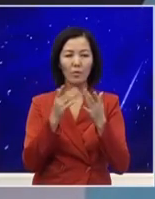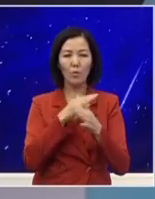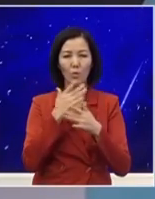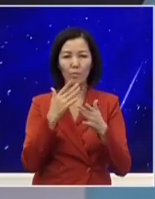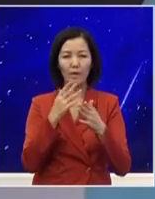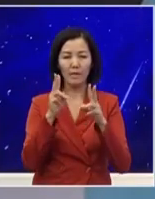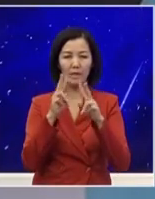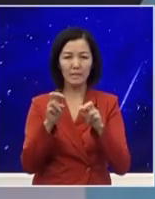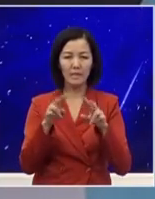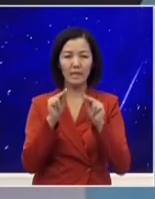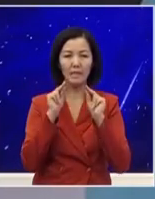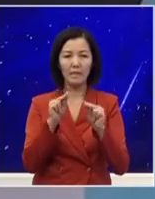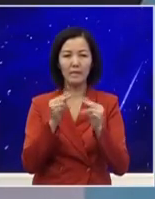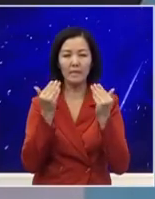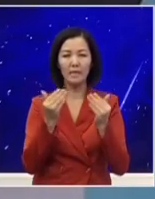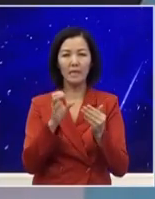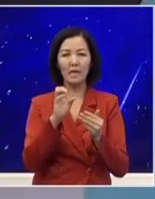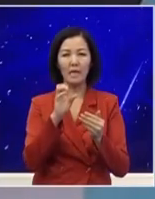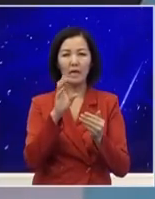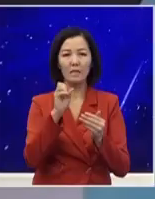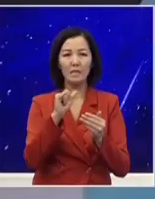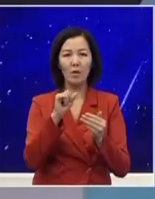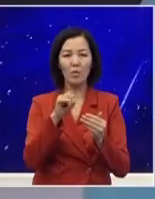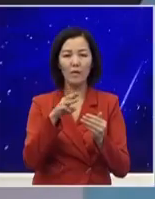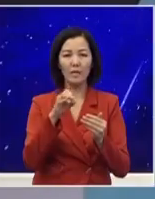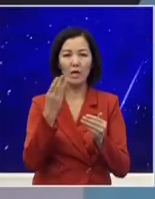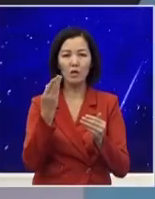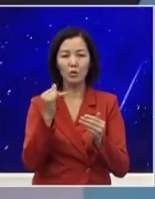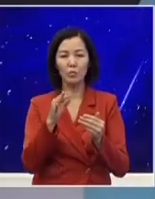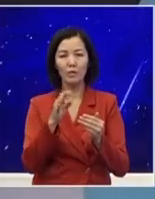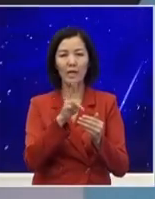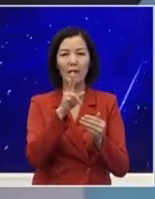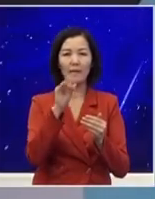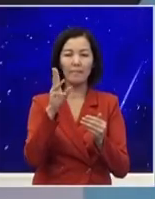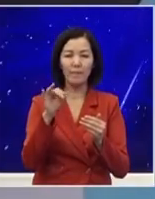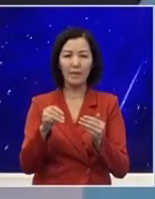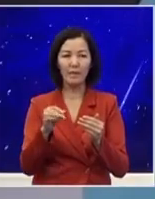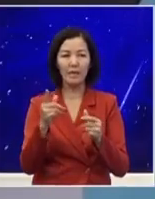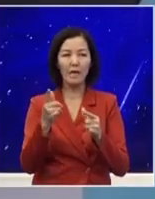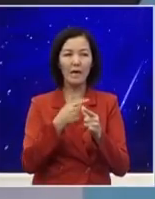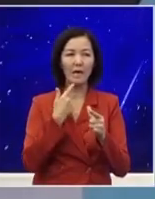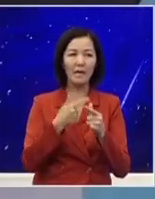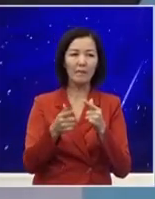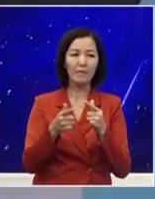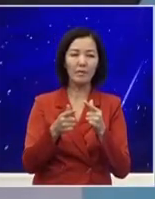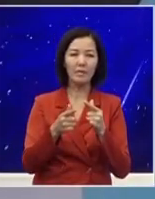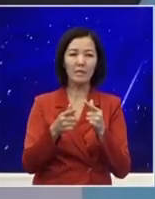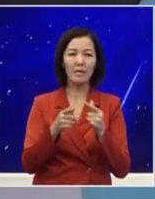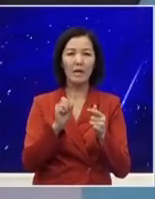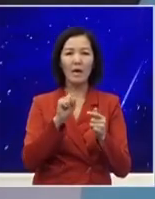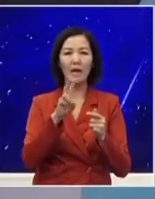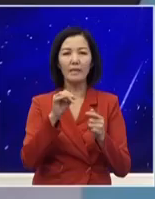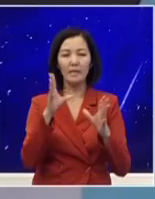әліппені іздегені рас. Енді сауатташу мен әліппенің айырмашылығына келетін болса, бізде әліппе оқулығы ол сауатташудың ішіне ана тілмен